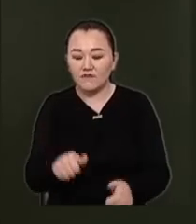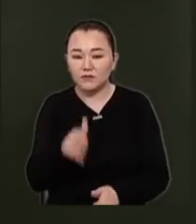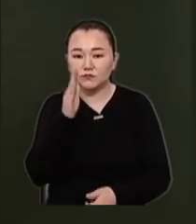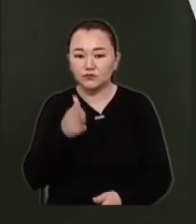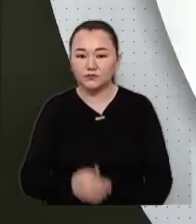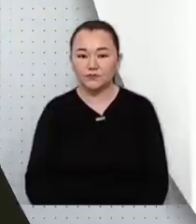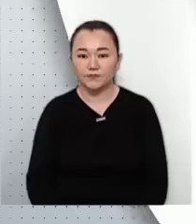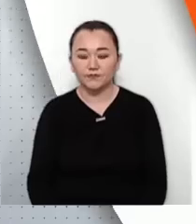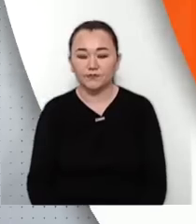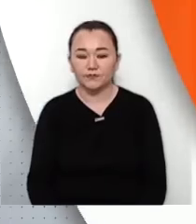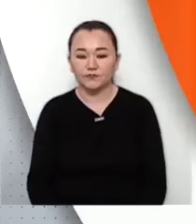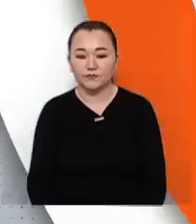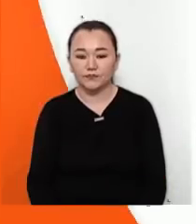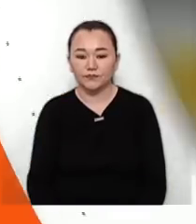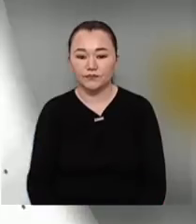болды?